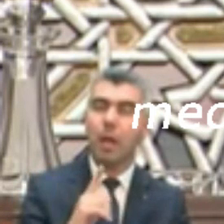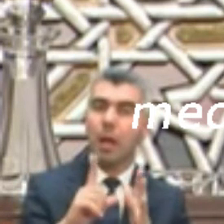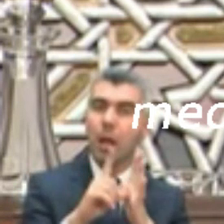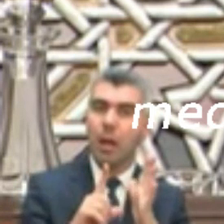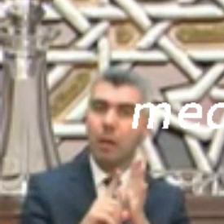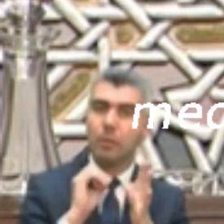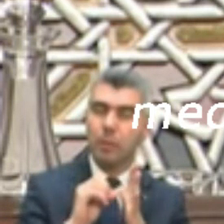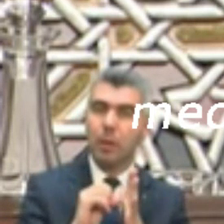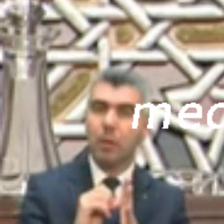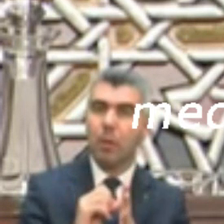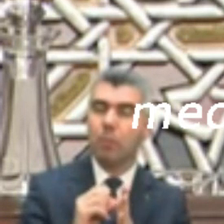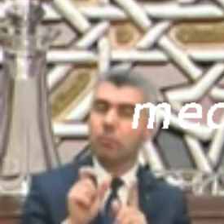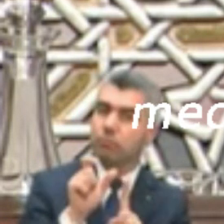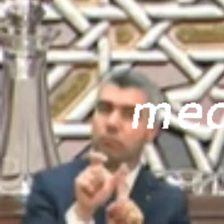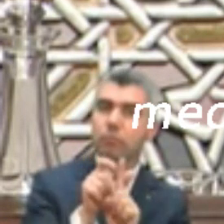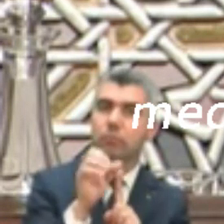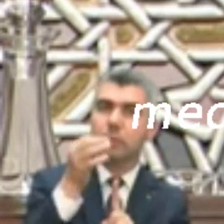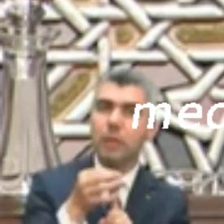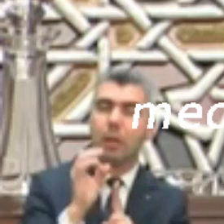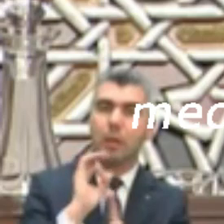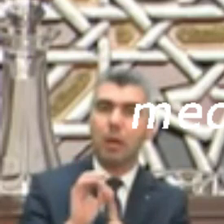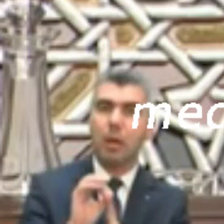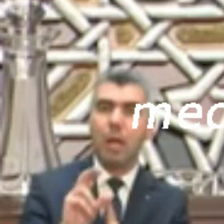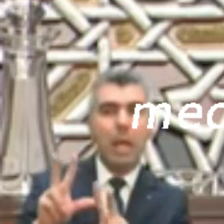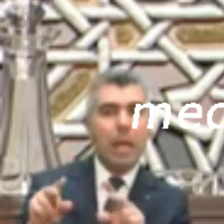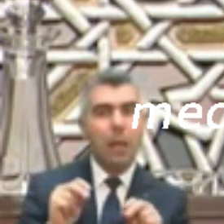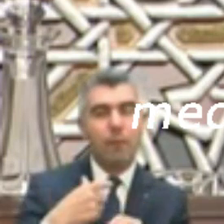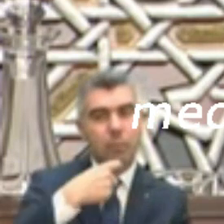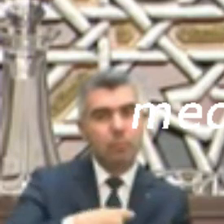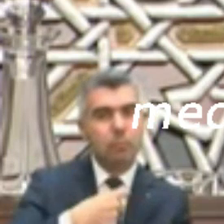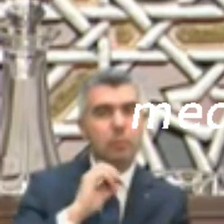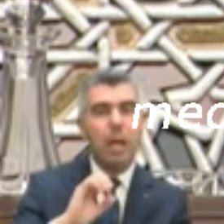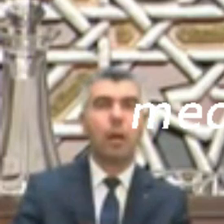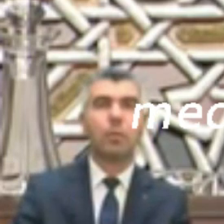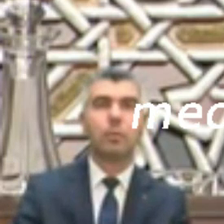والقانون أطبقه كما أطبقه على نفسي.